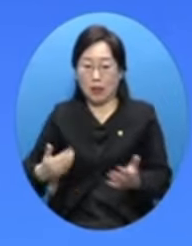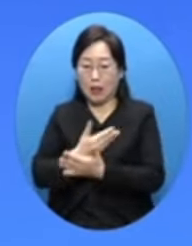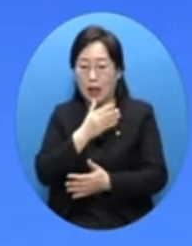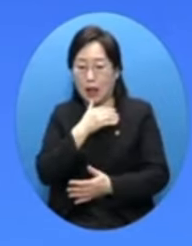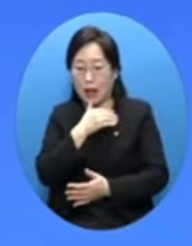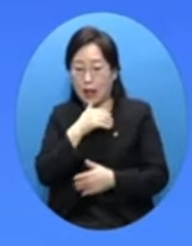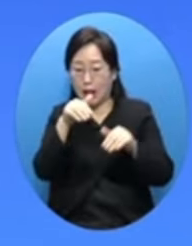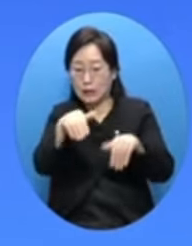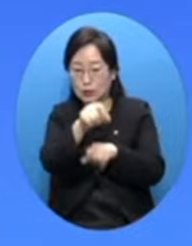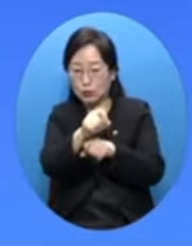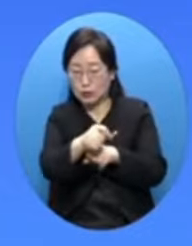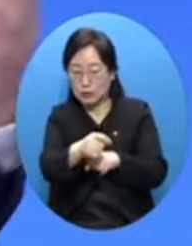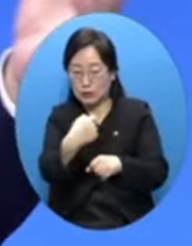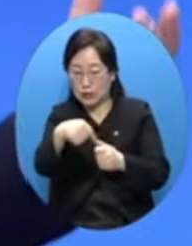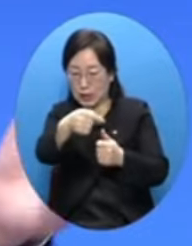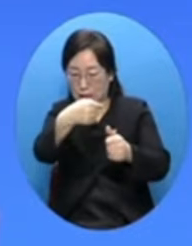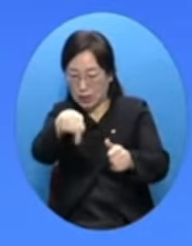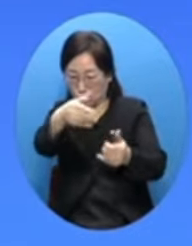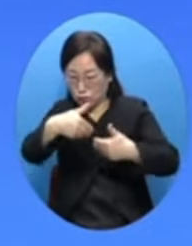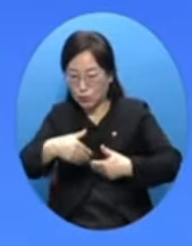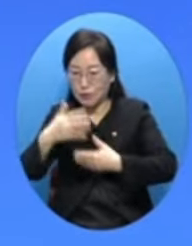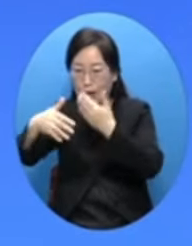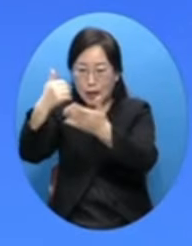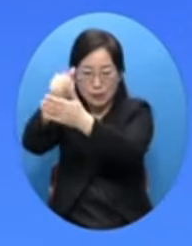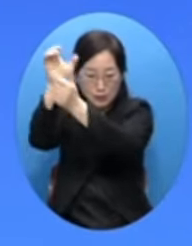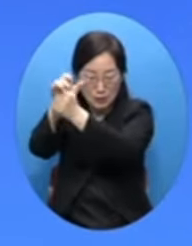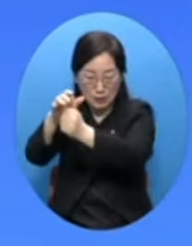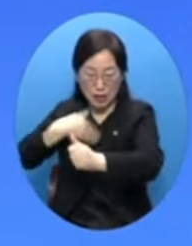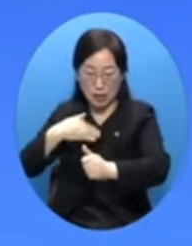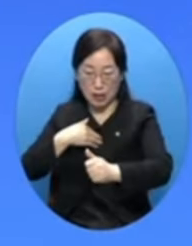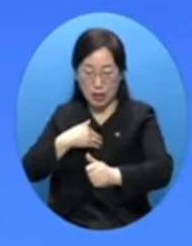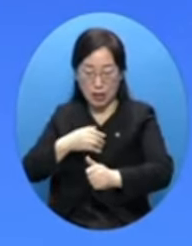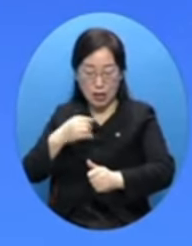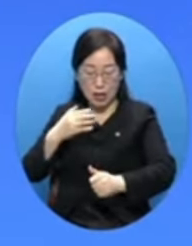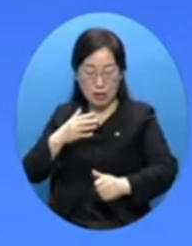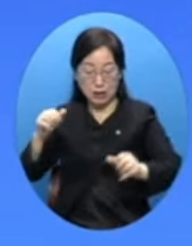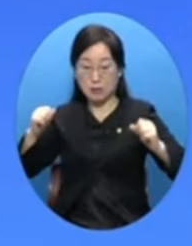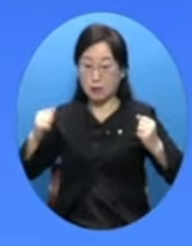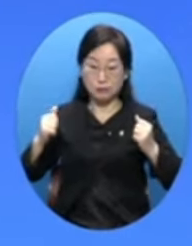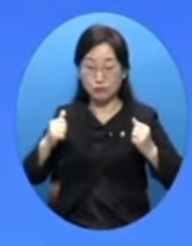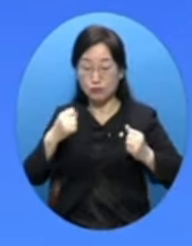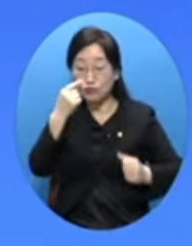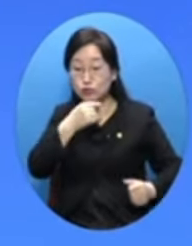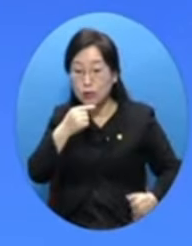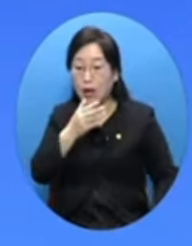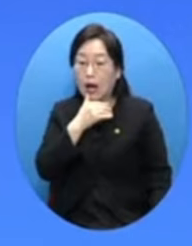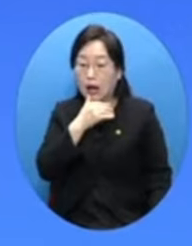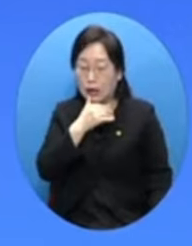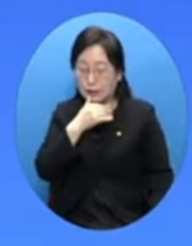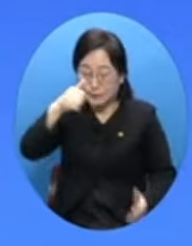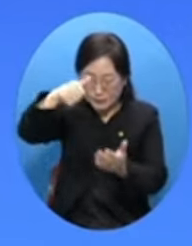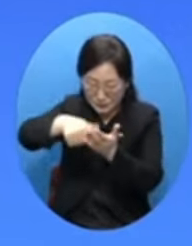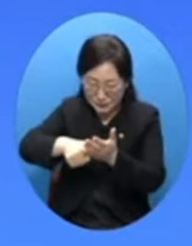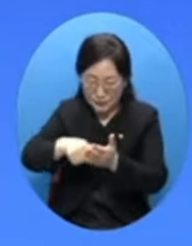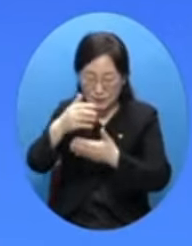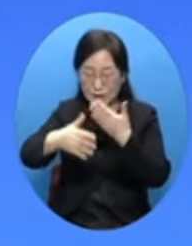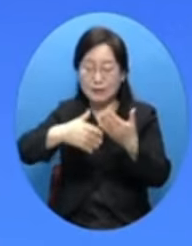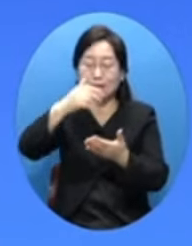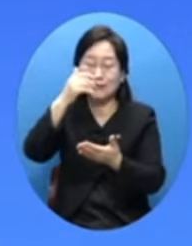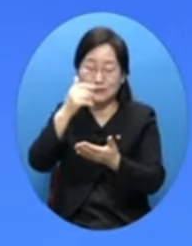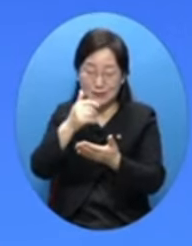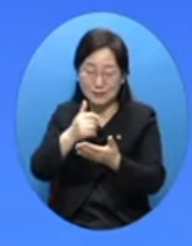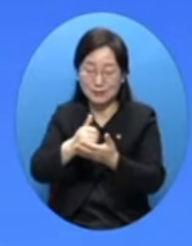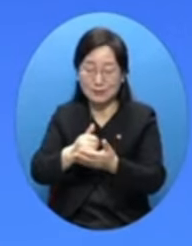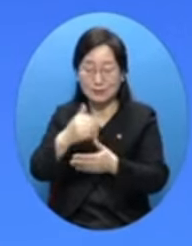직원이 나를 가르쳐 주는구나 하나님이 하신 것인데 내가 잘라서 내가 내가 하다가 그래서 그때부터 하나님 엎드렸습니다 그리고 말씀 묵상하는데